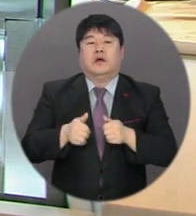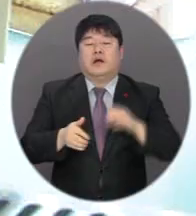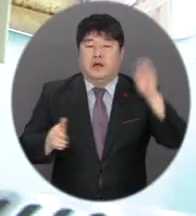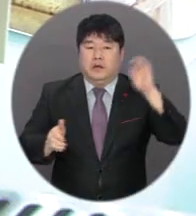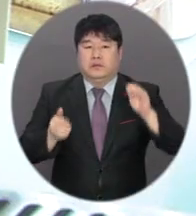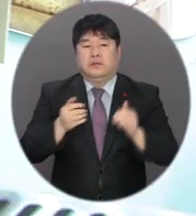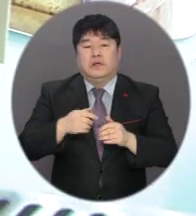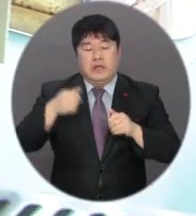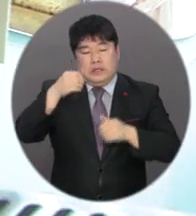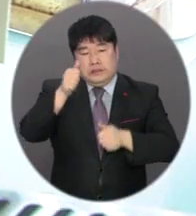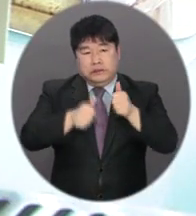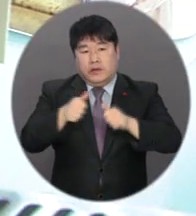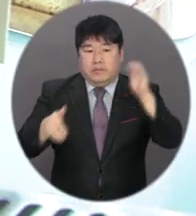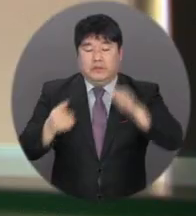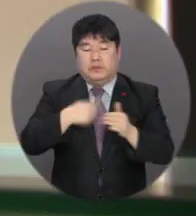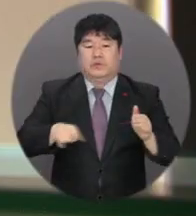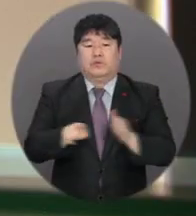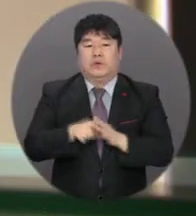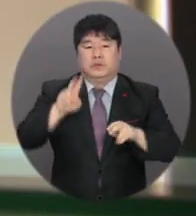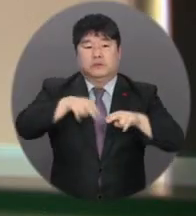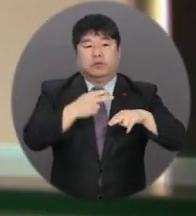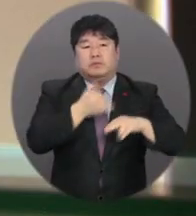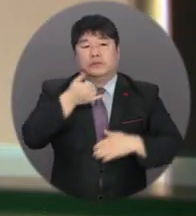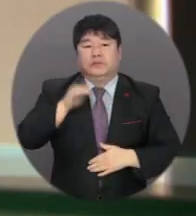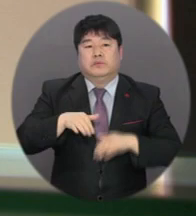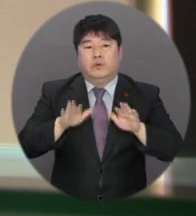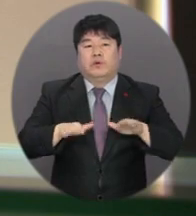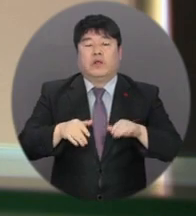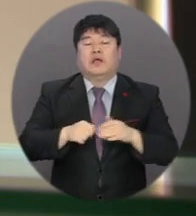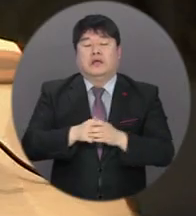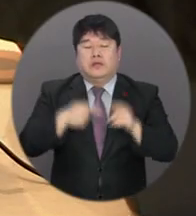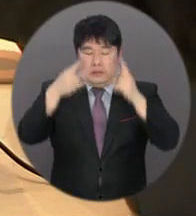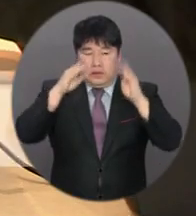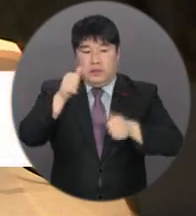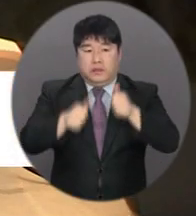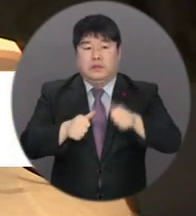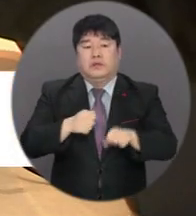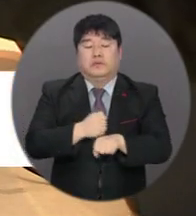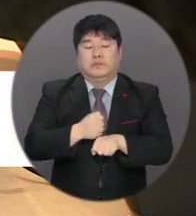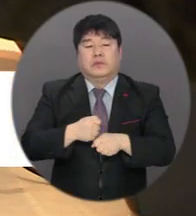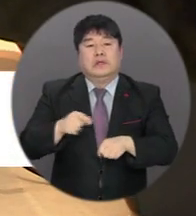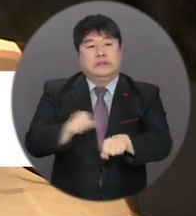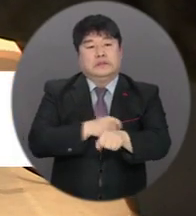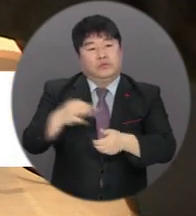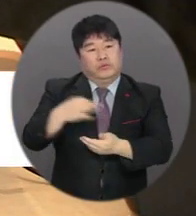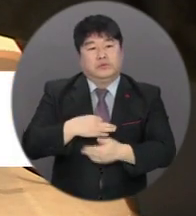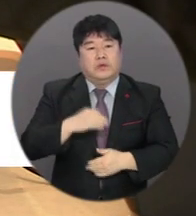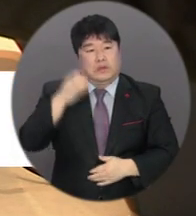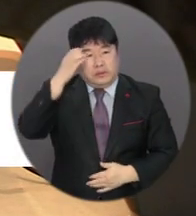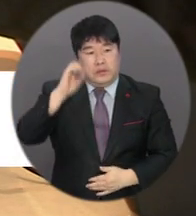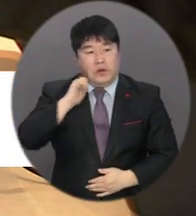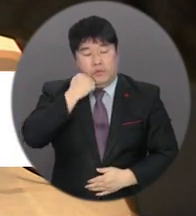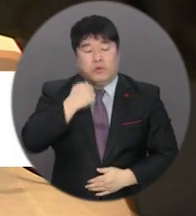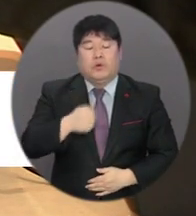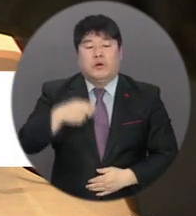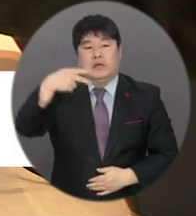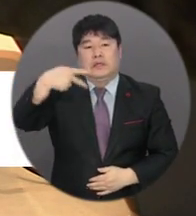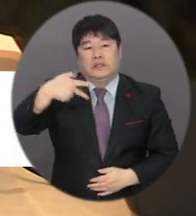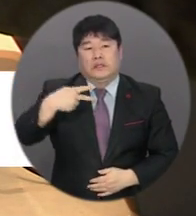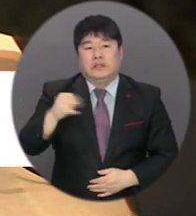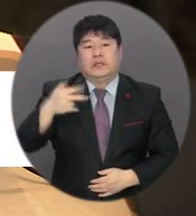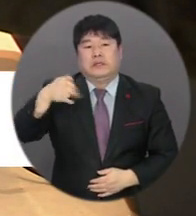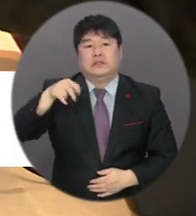선물 세트들도 있지만 올해는 수능 특수를 기대하기 어렵습니다. 디저트도 드시러 오시는데 그냥